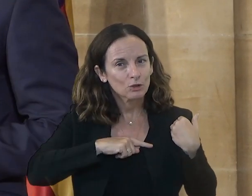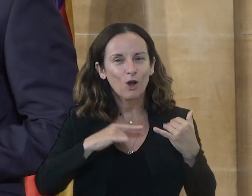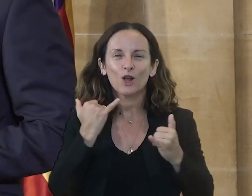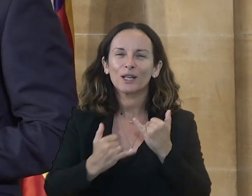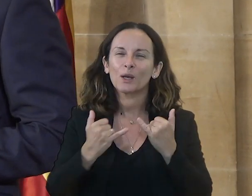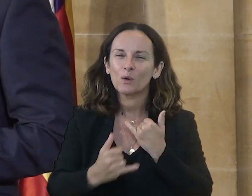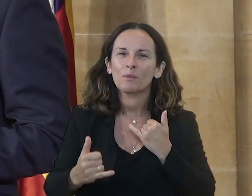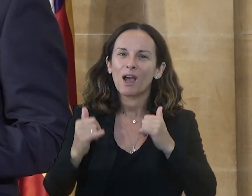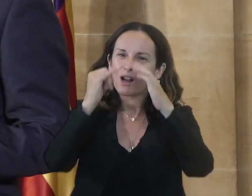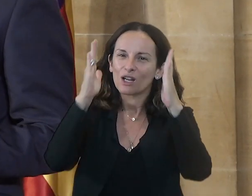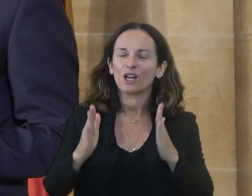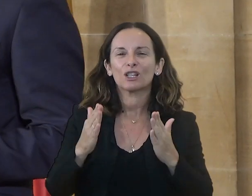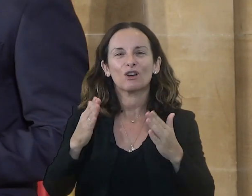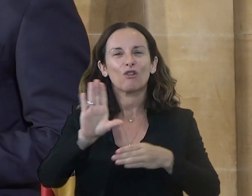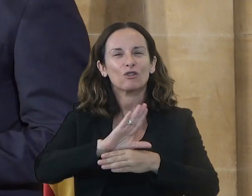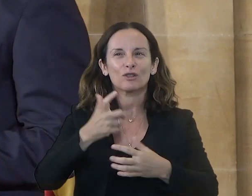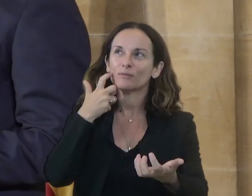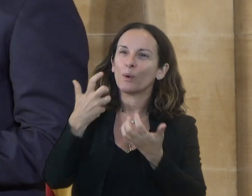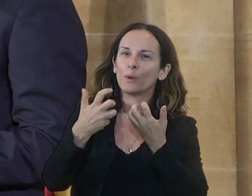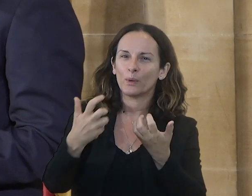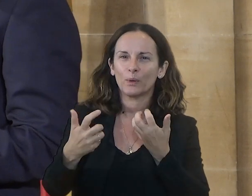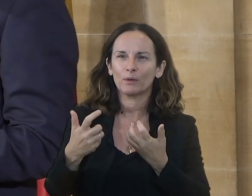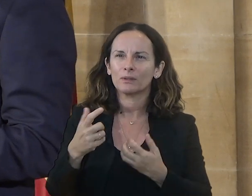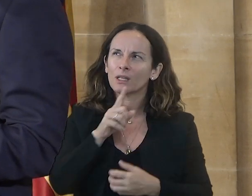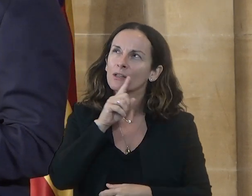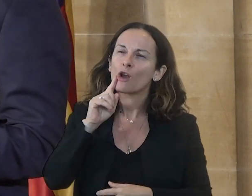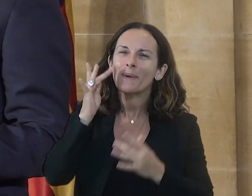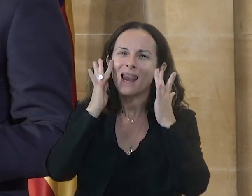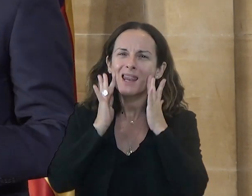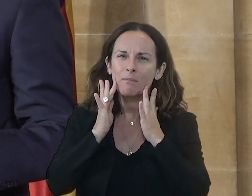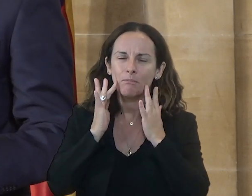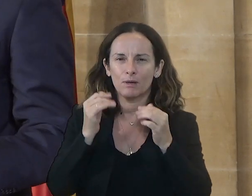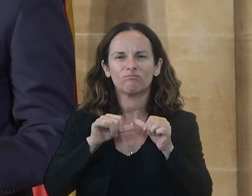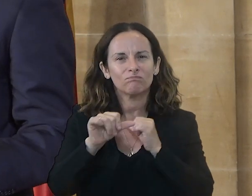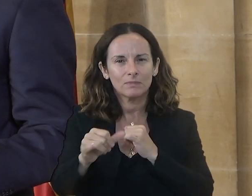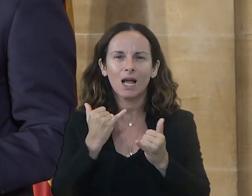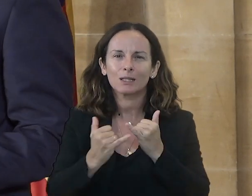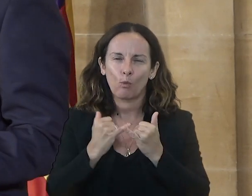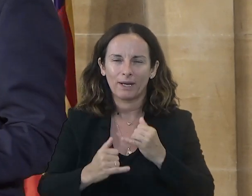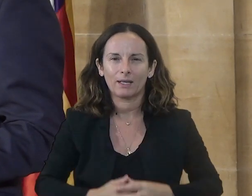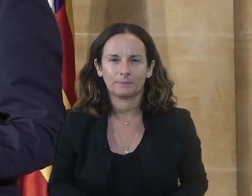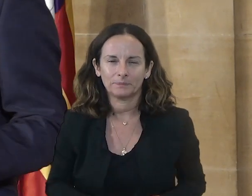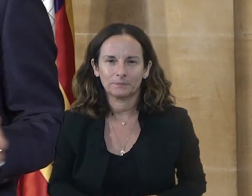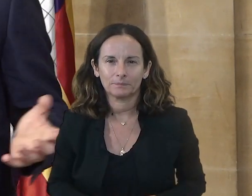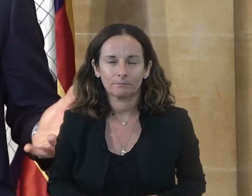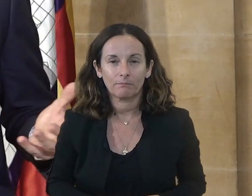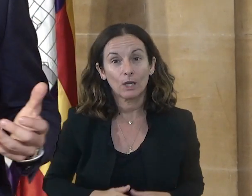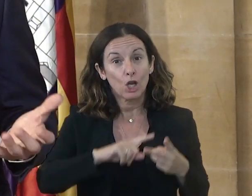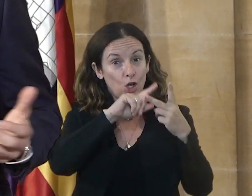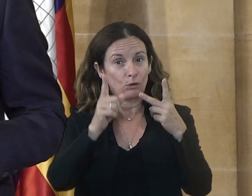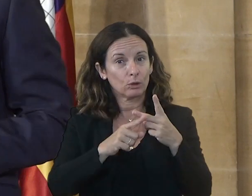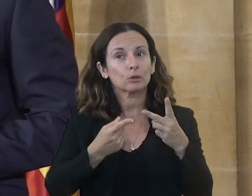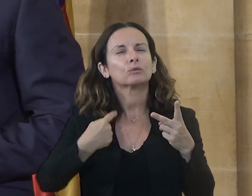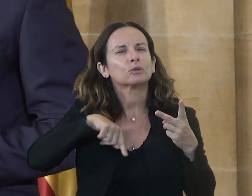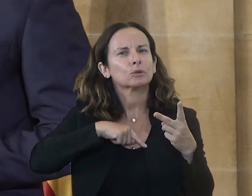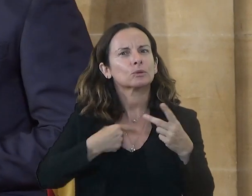nostra responsabilitat recuperar l'esplendor i el bon nom del Consell de Mallorca. L'altre gran deure que